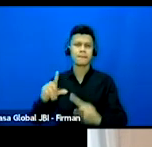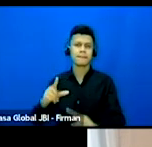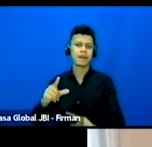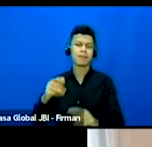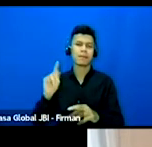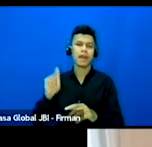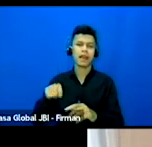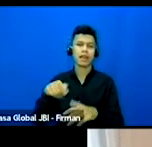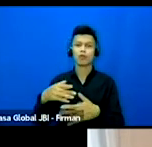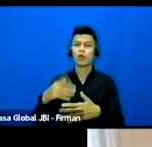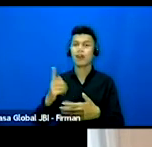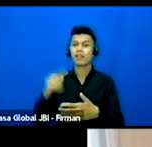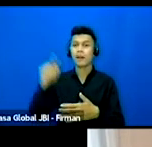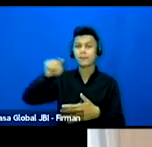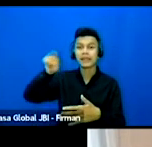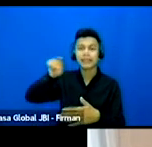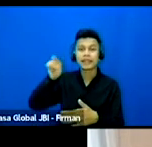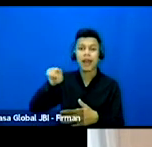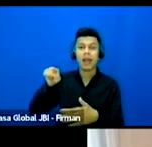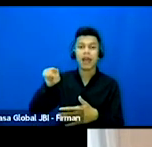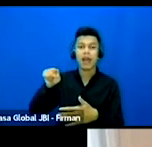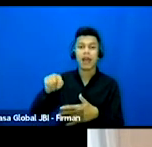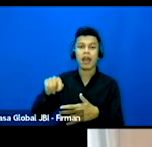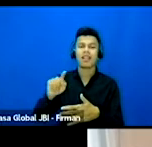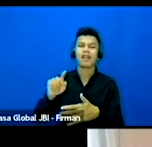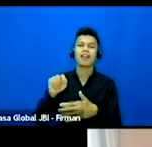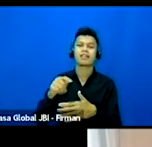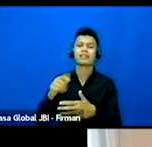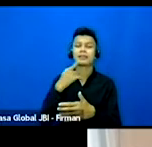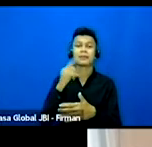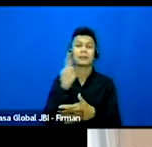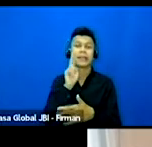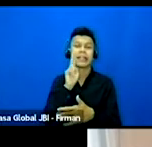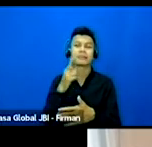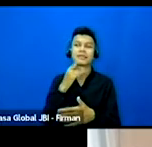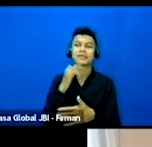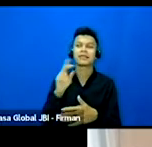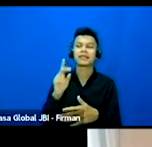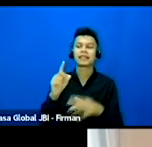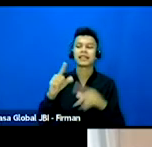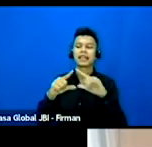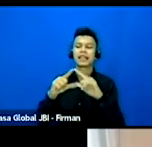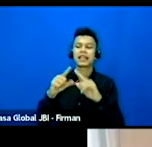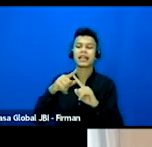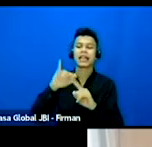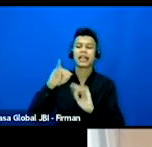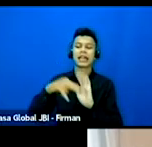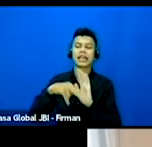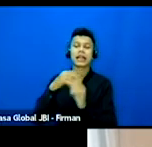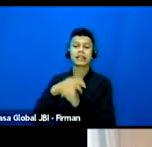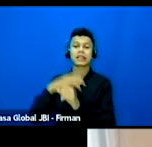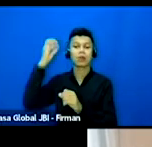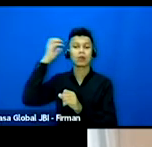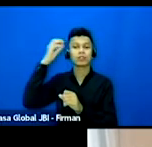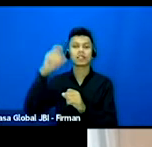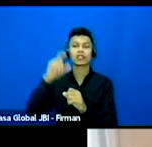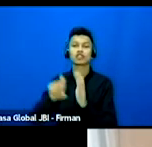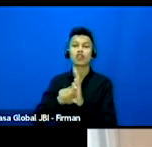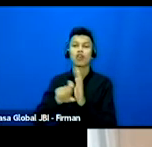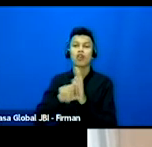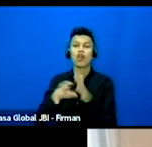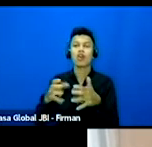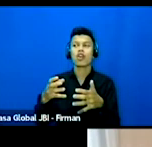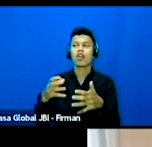adalah Misalnya bintang jadi kayak kayak kita kasih rating untuk ojol misalnya bintang 5 bintang berapa